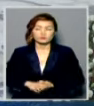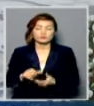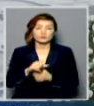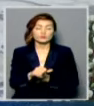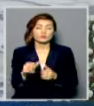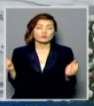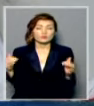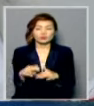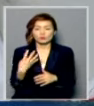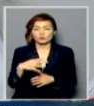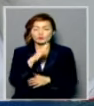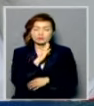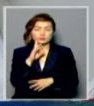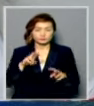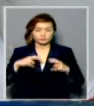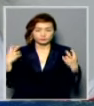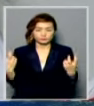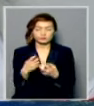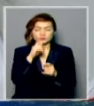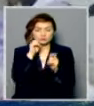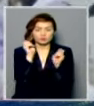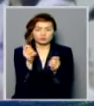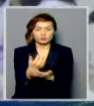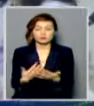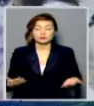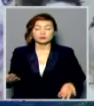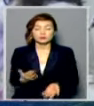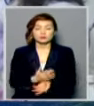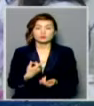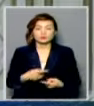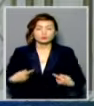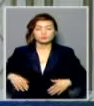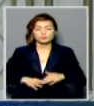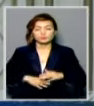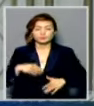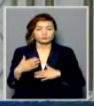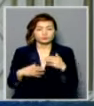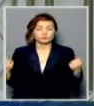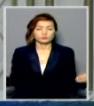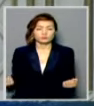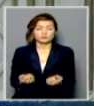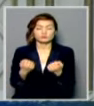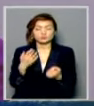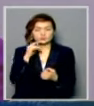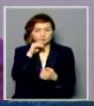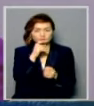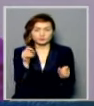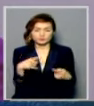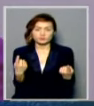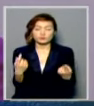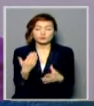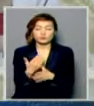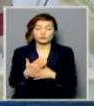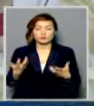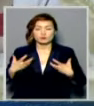өзге басқосуда 40-қа жуық қыз-келіншек марапатқа ие болды. Өңірдің сан саласын дамытуға күш салып, әлеуметтік экономикалық дамуы